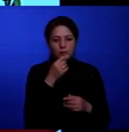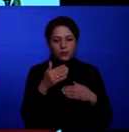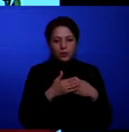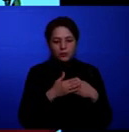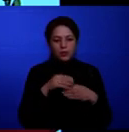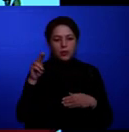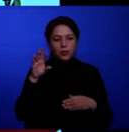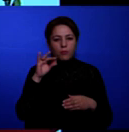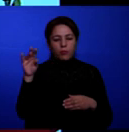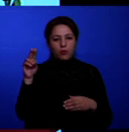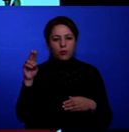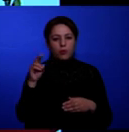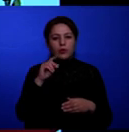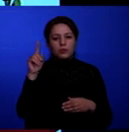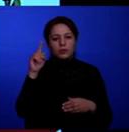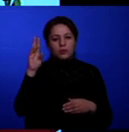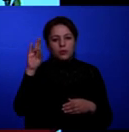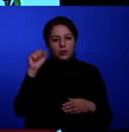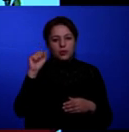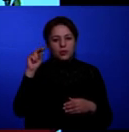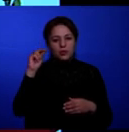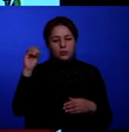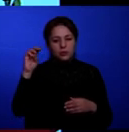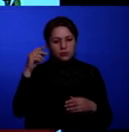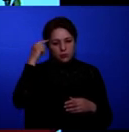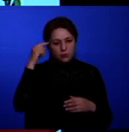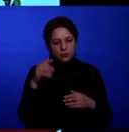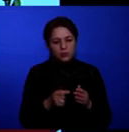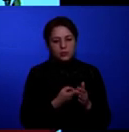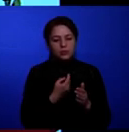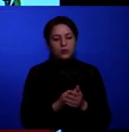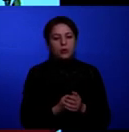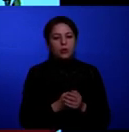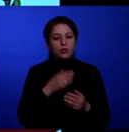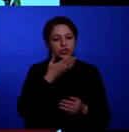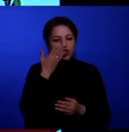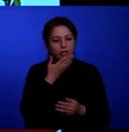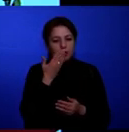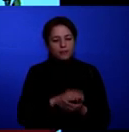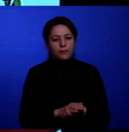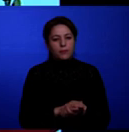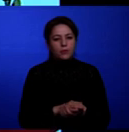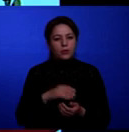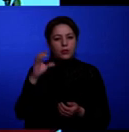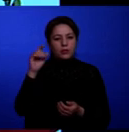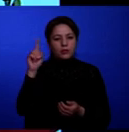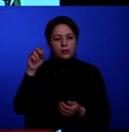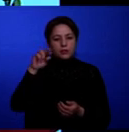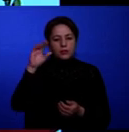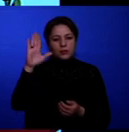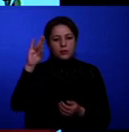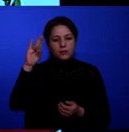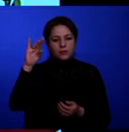слова близкие по значению называются синонимы читаем взяв нет осинка